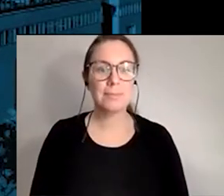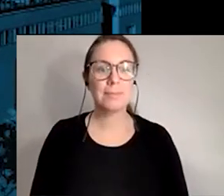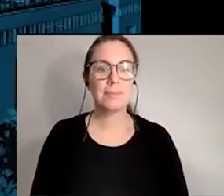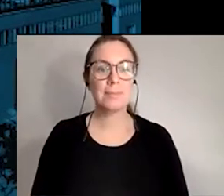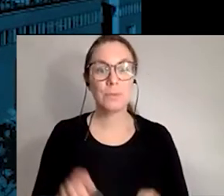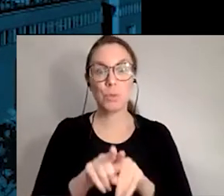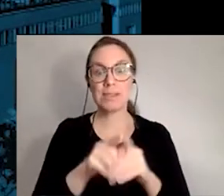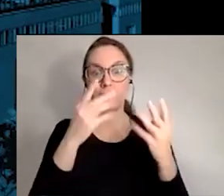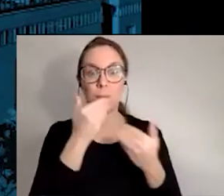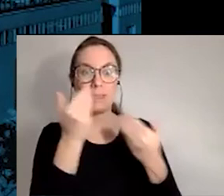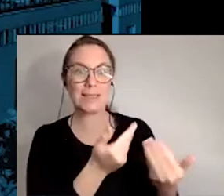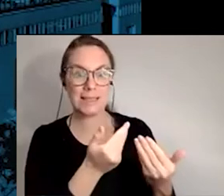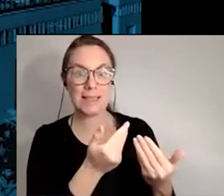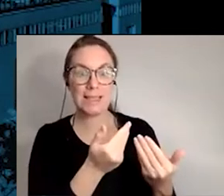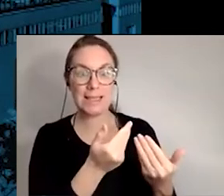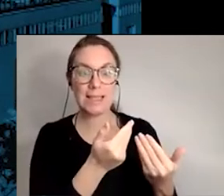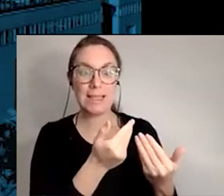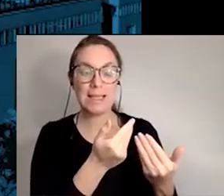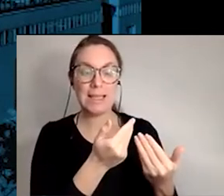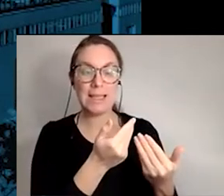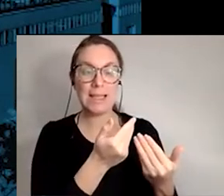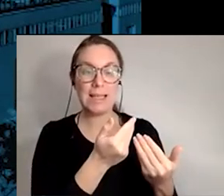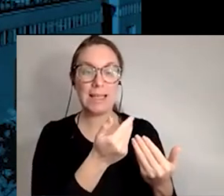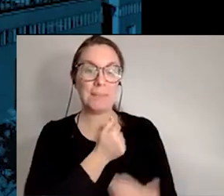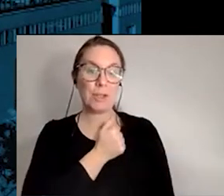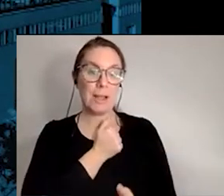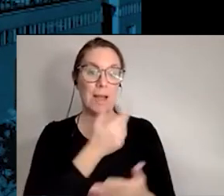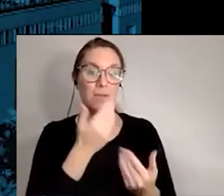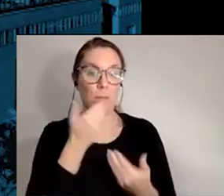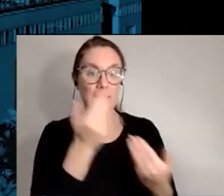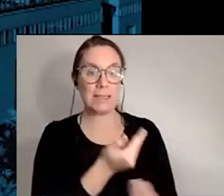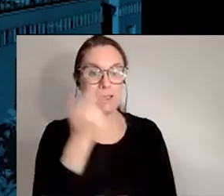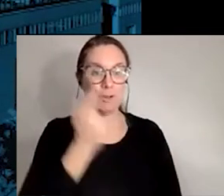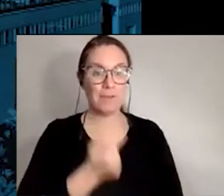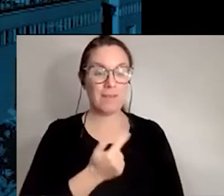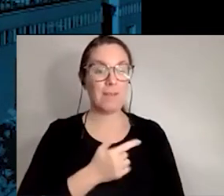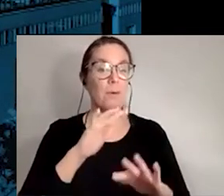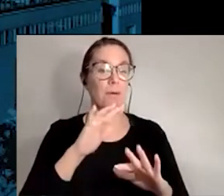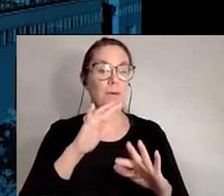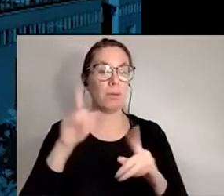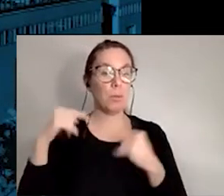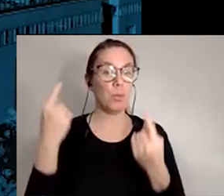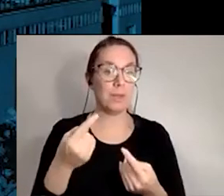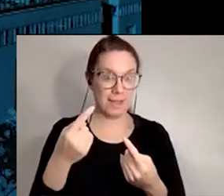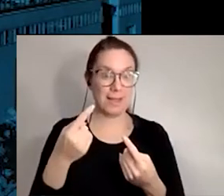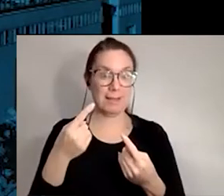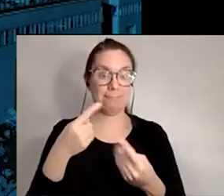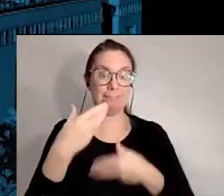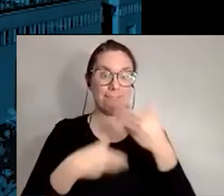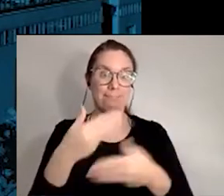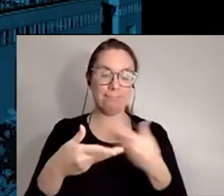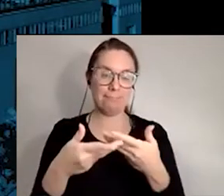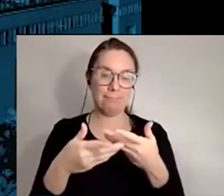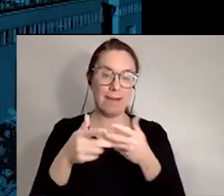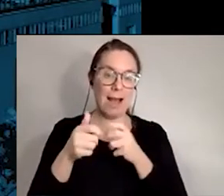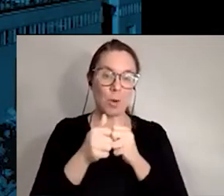tiens également à remercier personnellement Geneviève, qui nous a accompagnés tout au long de l'élaboration